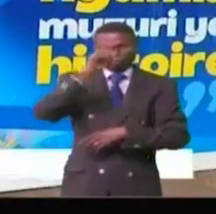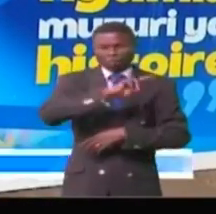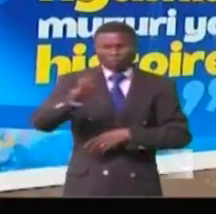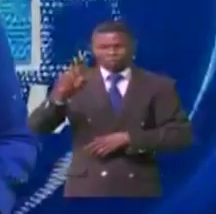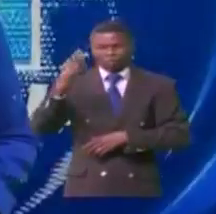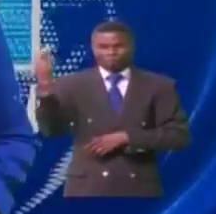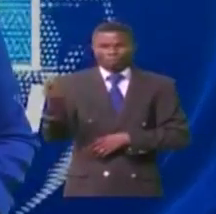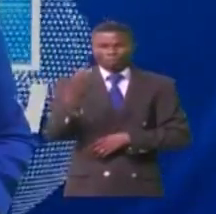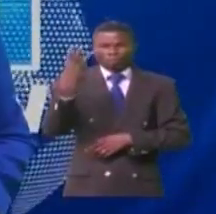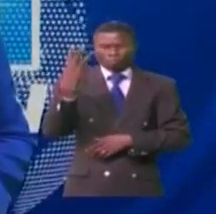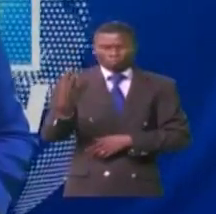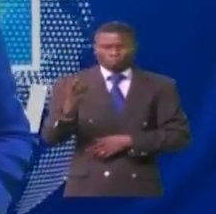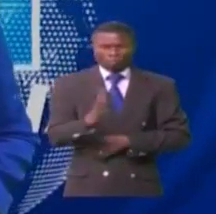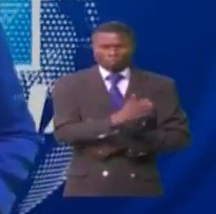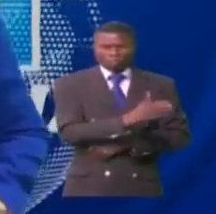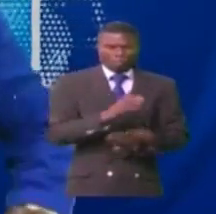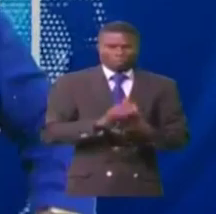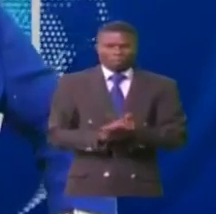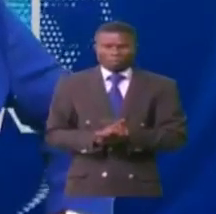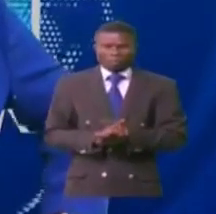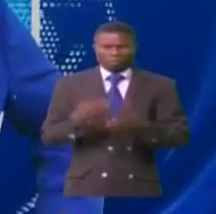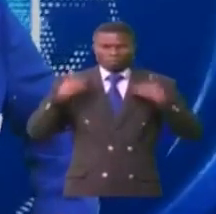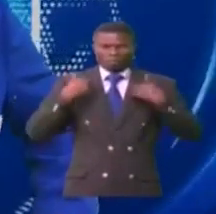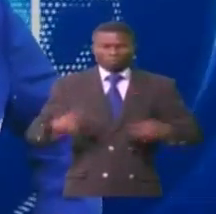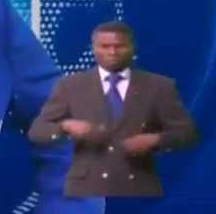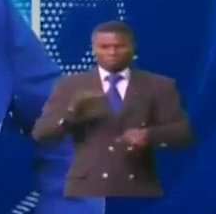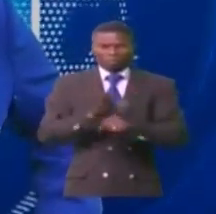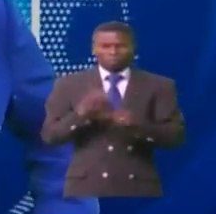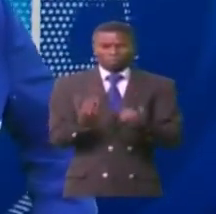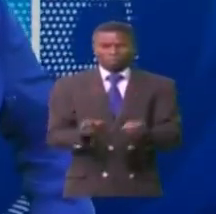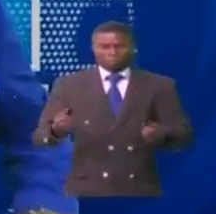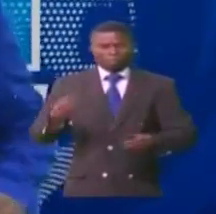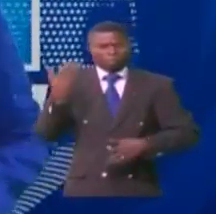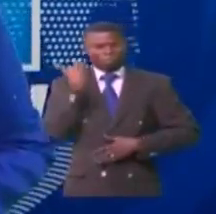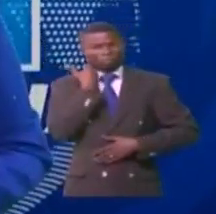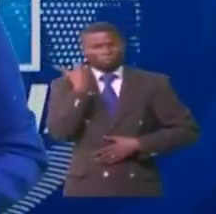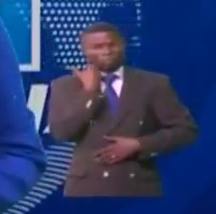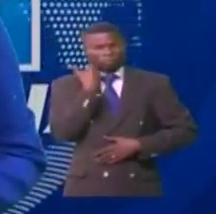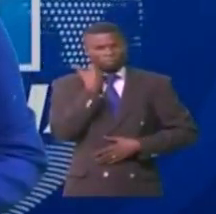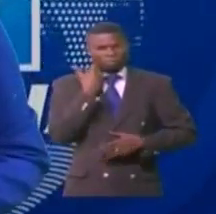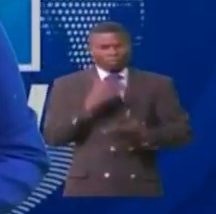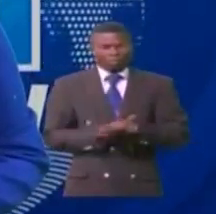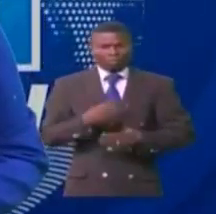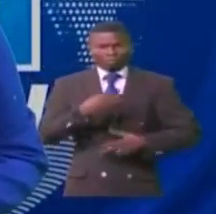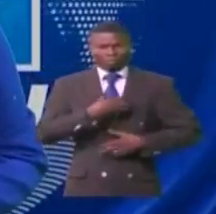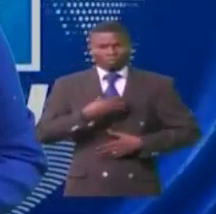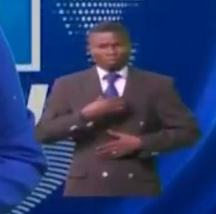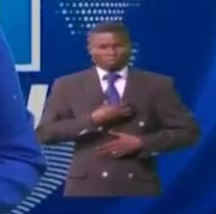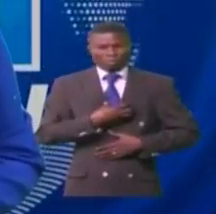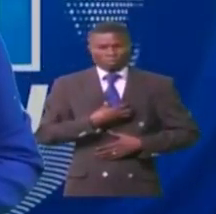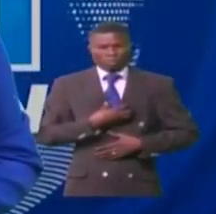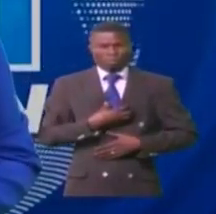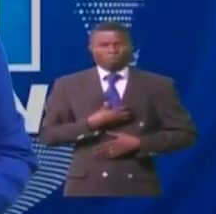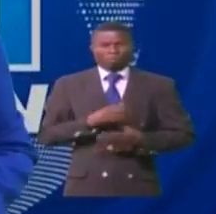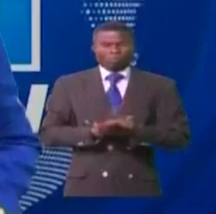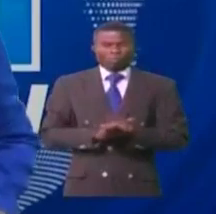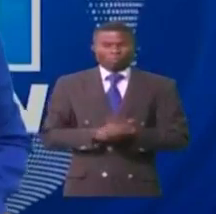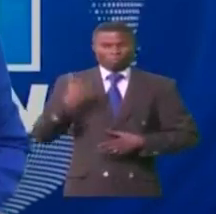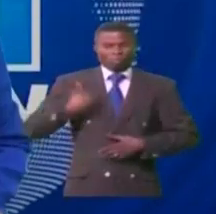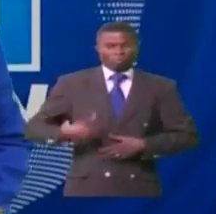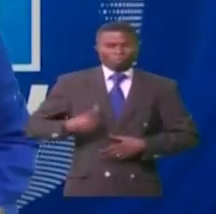2023. Et en santé, plusieurs enfants souffrant de maladies cardiaques ont bénéficié d'une